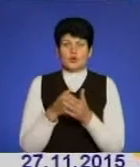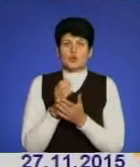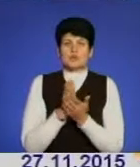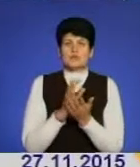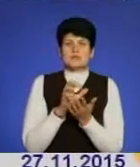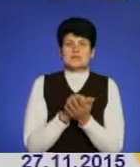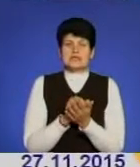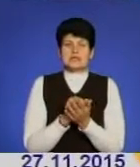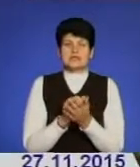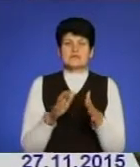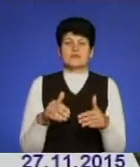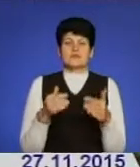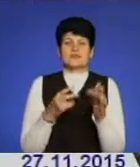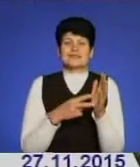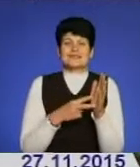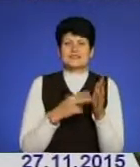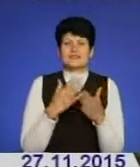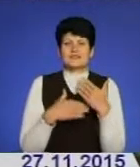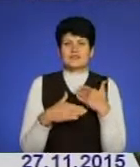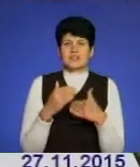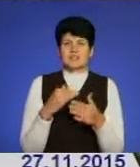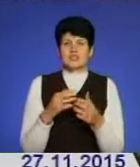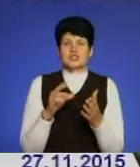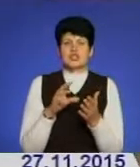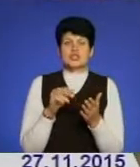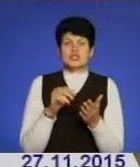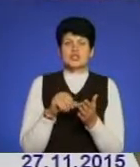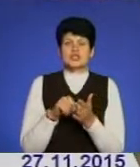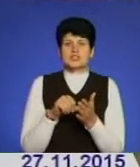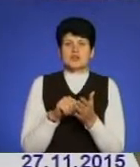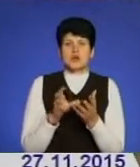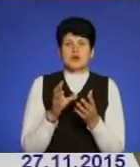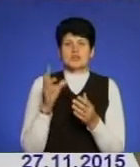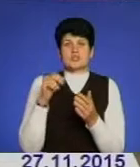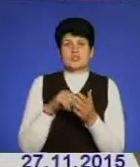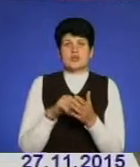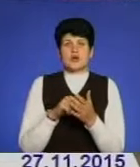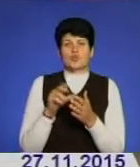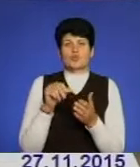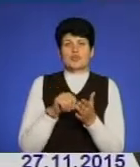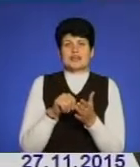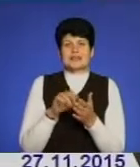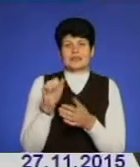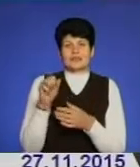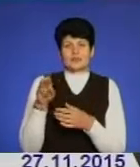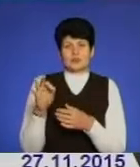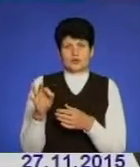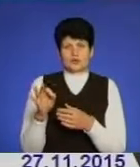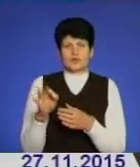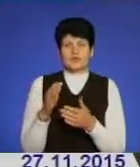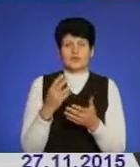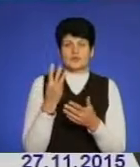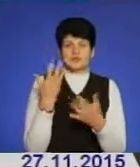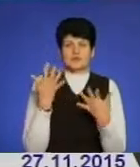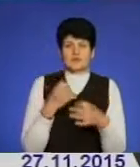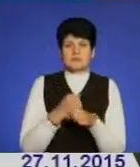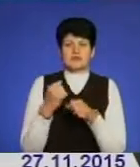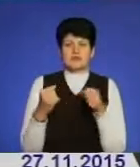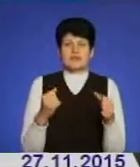зайнятості цьогоріч звернулося 7 інвалідів з числа учасників АТО. 3 з них вже працевлаштовано. Є проблеми щодо